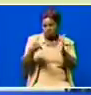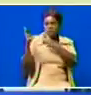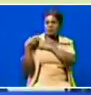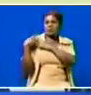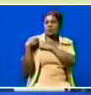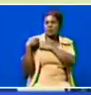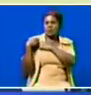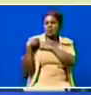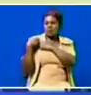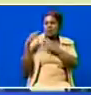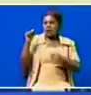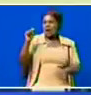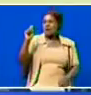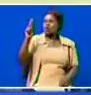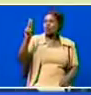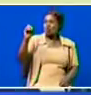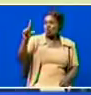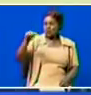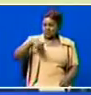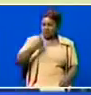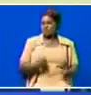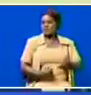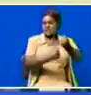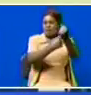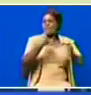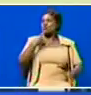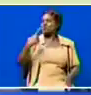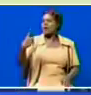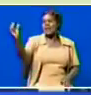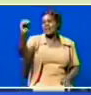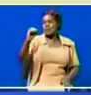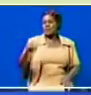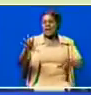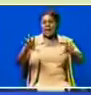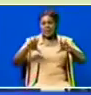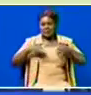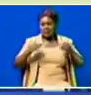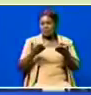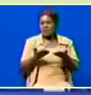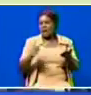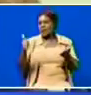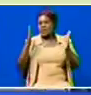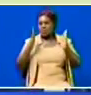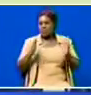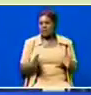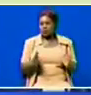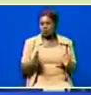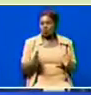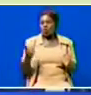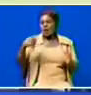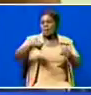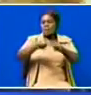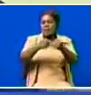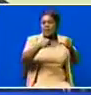Atwoli should know that we are behind him 100%. Hatutakubali mtu yeyote katika nchi hii awe ni nani katika